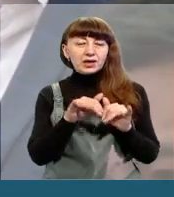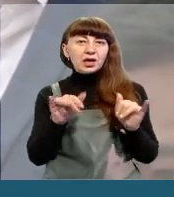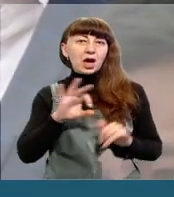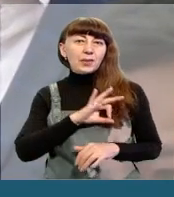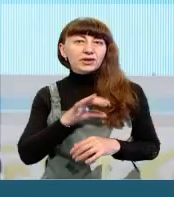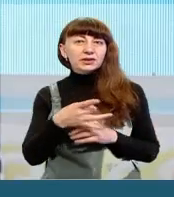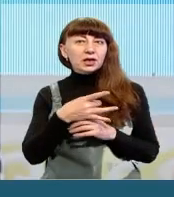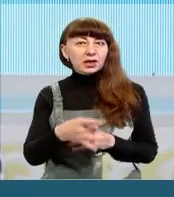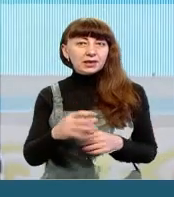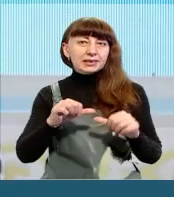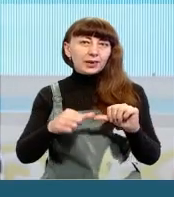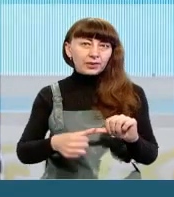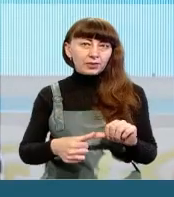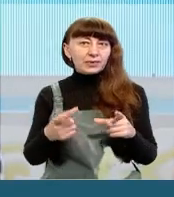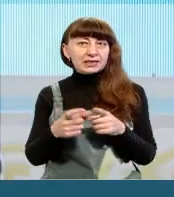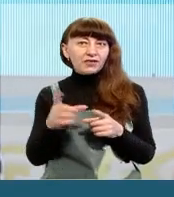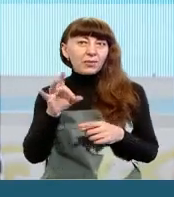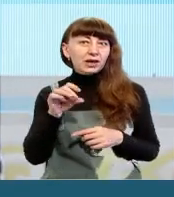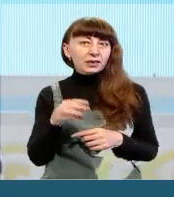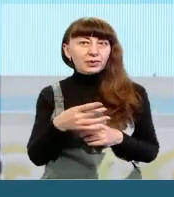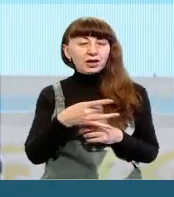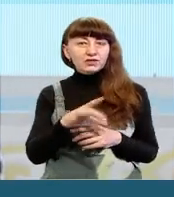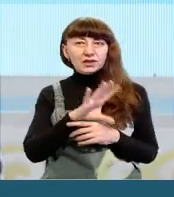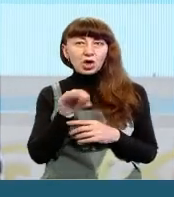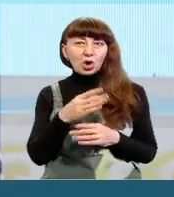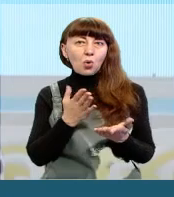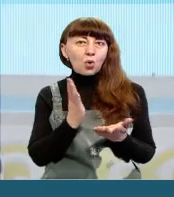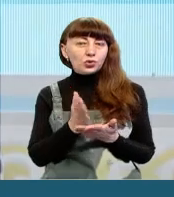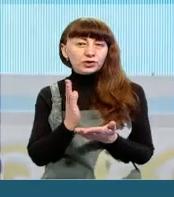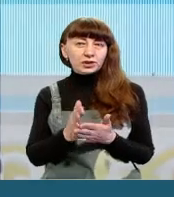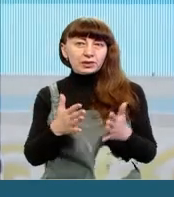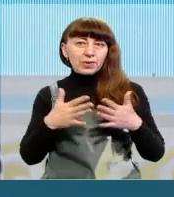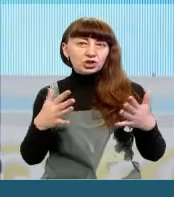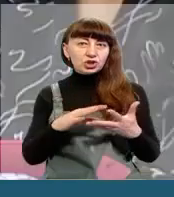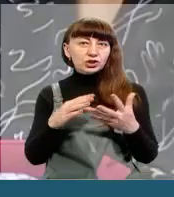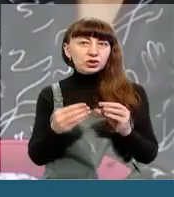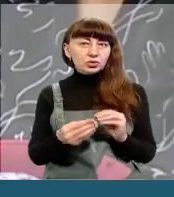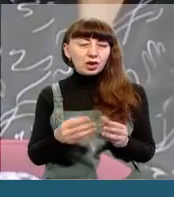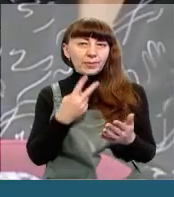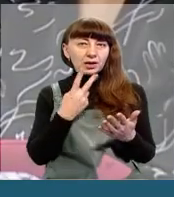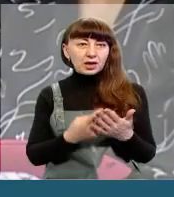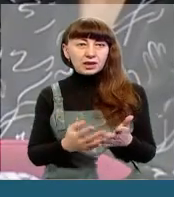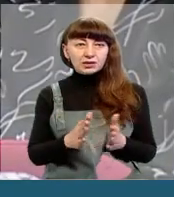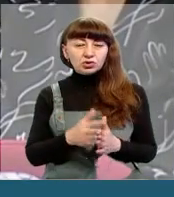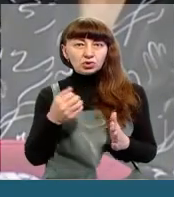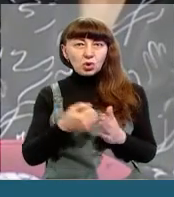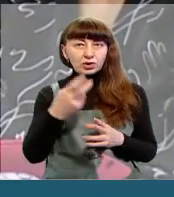дамуы тұрақты. Аудан әкімінің есебінше барлық сала жоғары көрсеткіштерге қол жеткізіп келеді. Жыл соңына дейін бұнда тағы